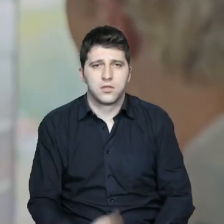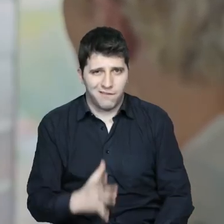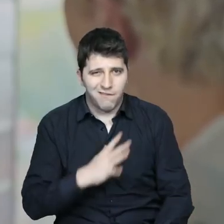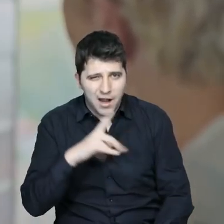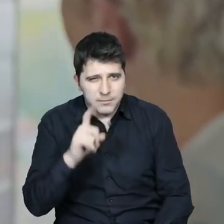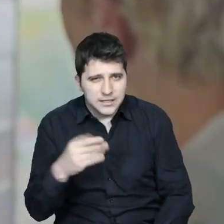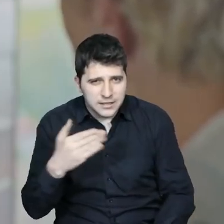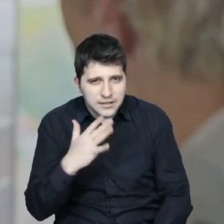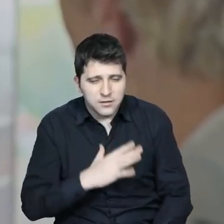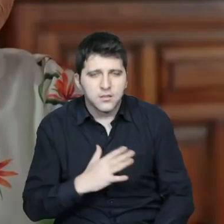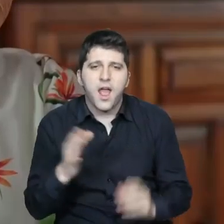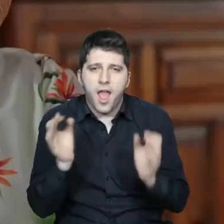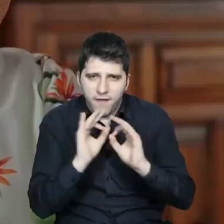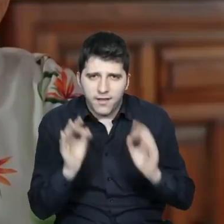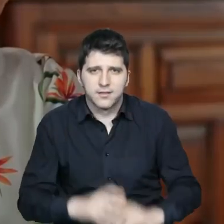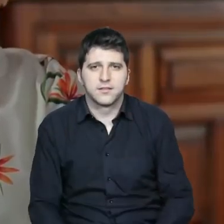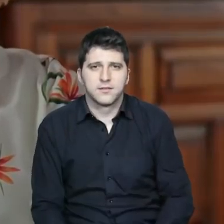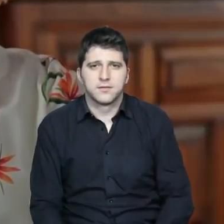mısınız? Evet.